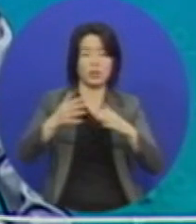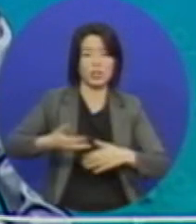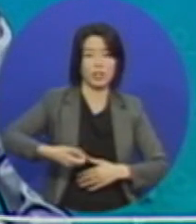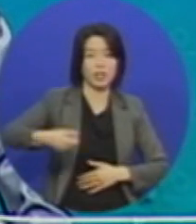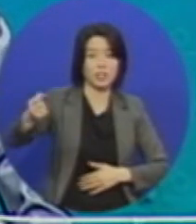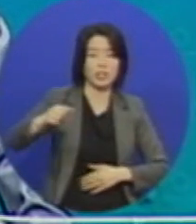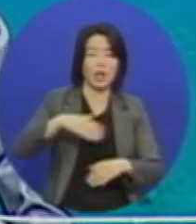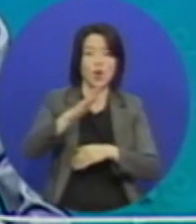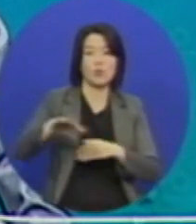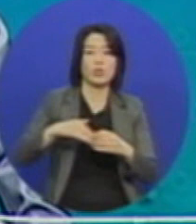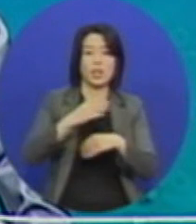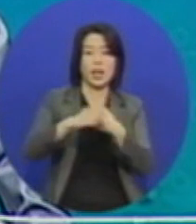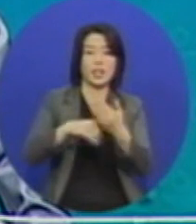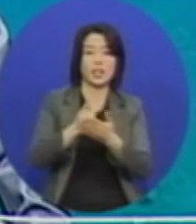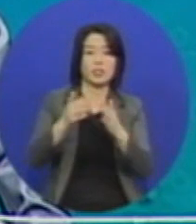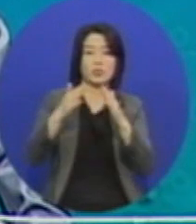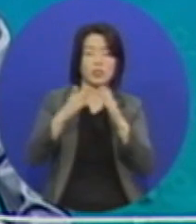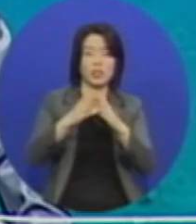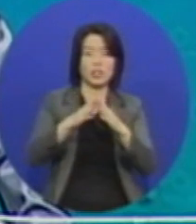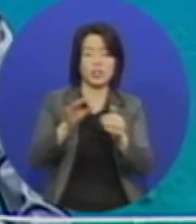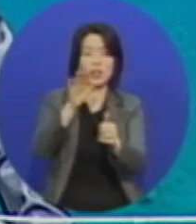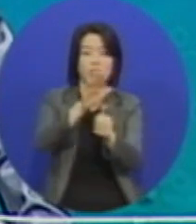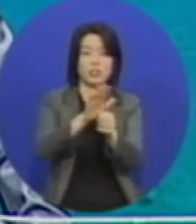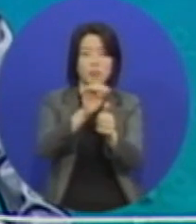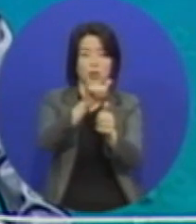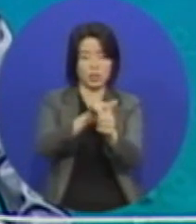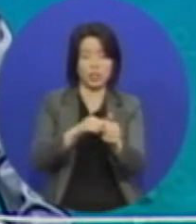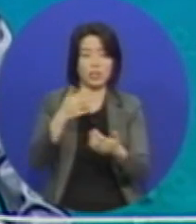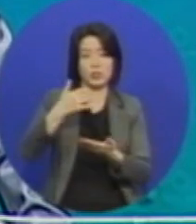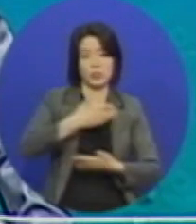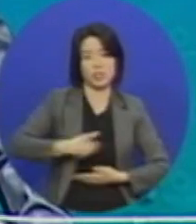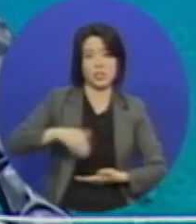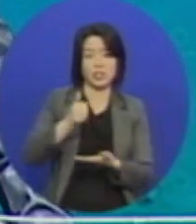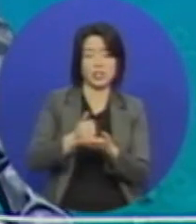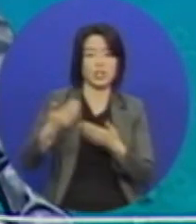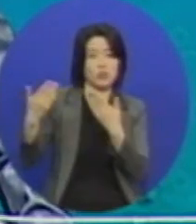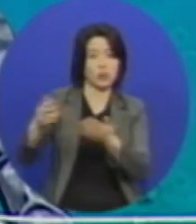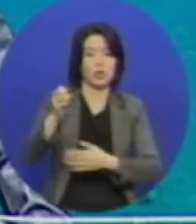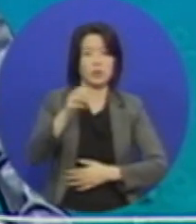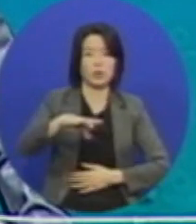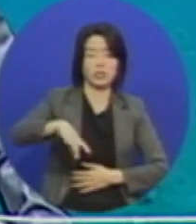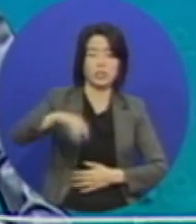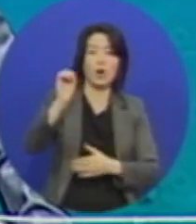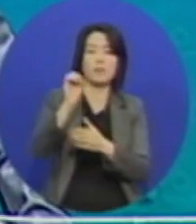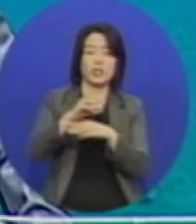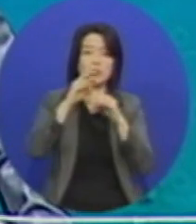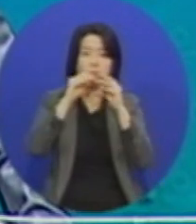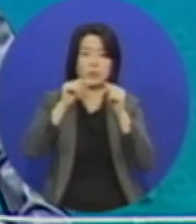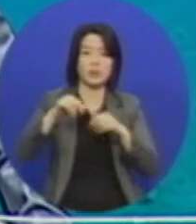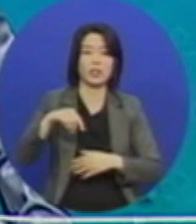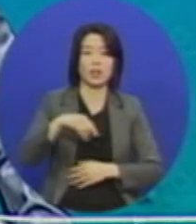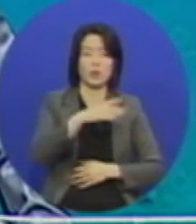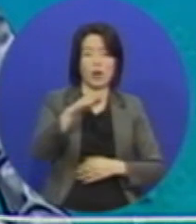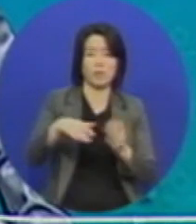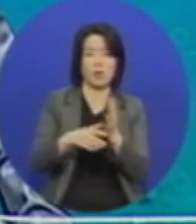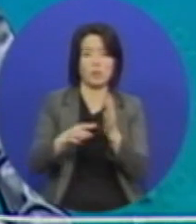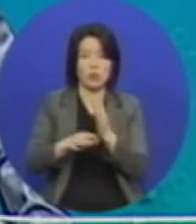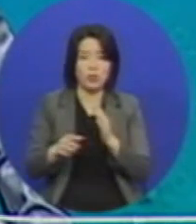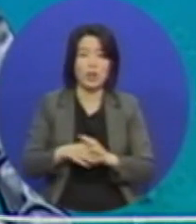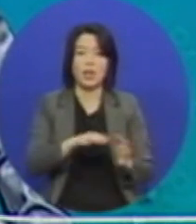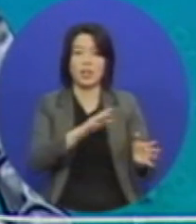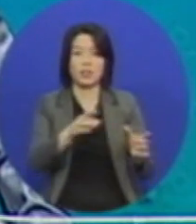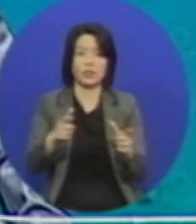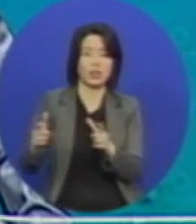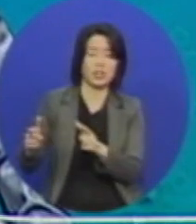우리 하나님의 전에서 섬기는 제사장들에게 주고 또 처음 익은 미래 가루와 거제 물과 각종 과목의